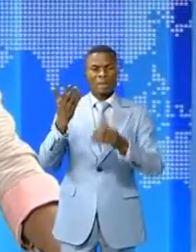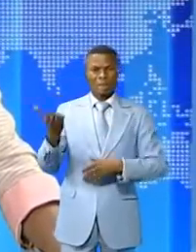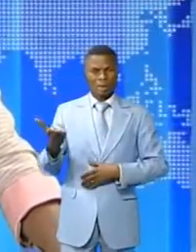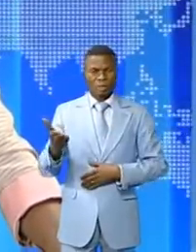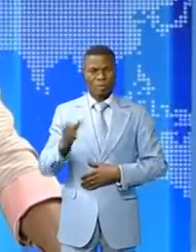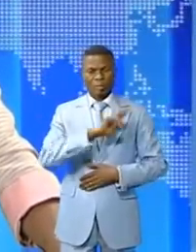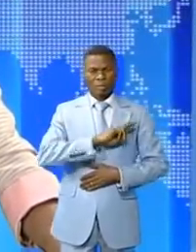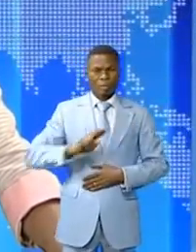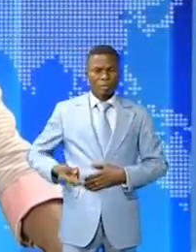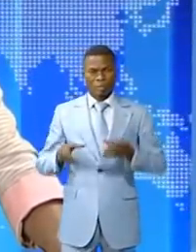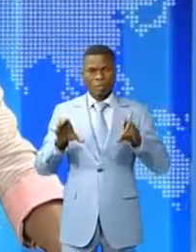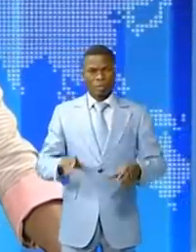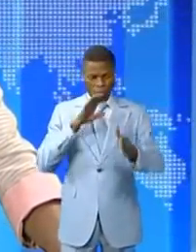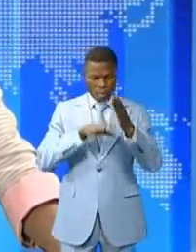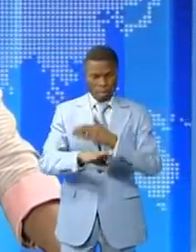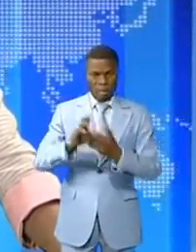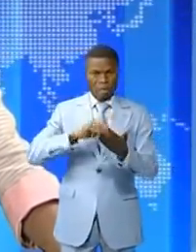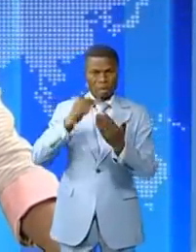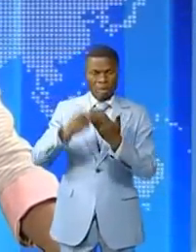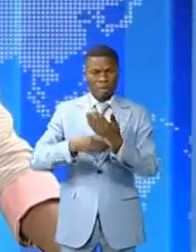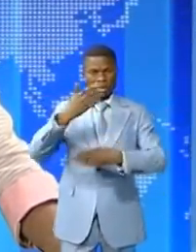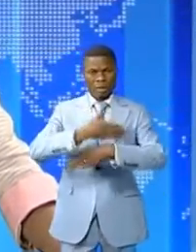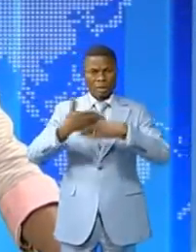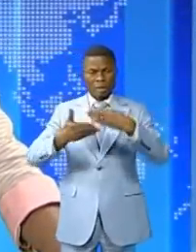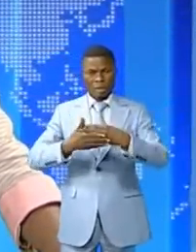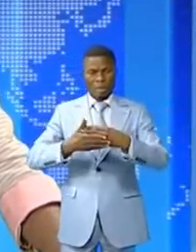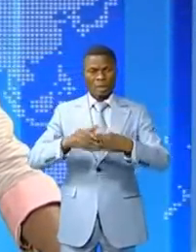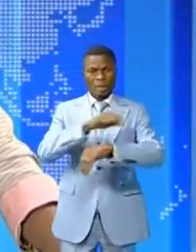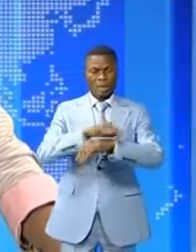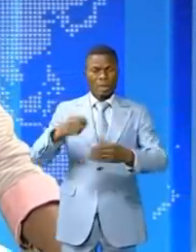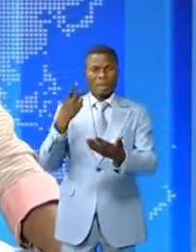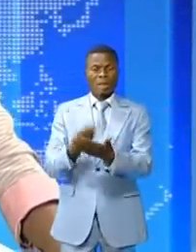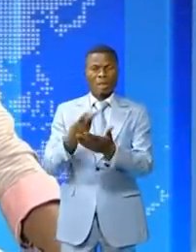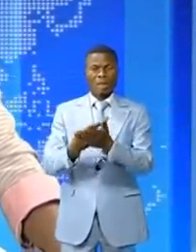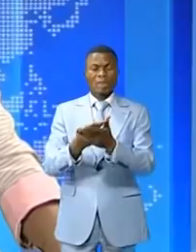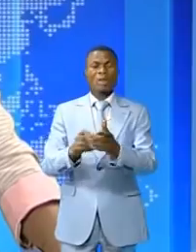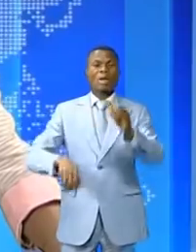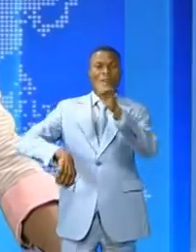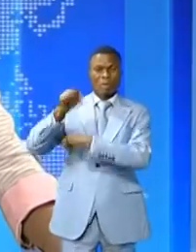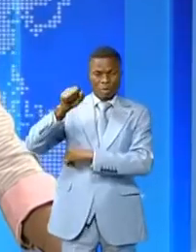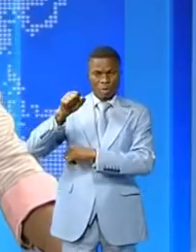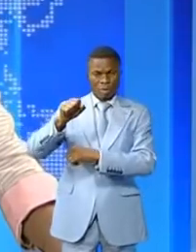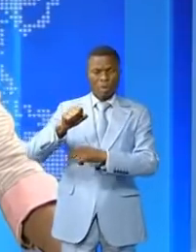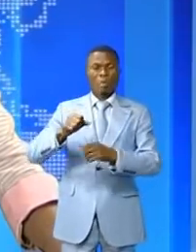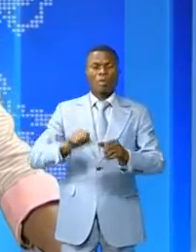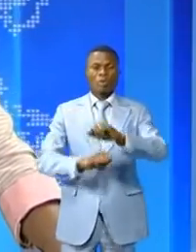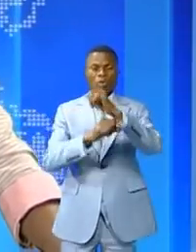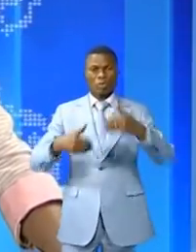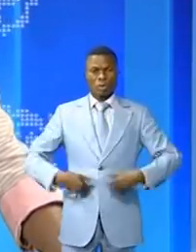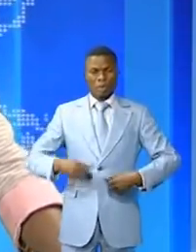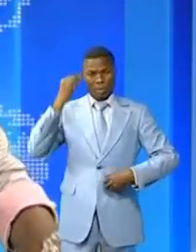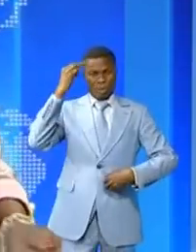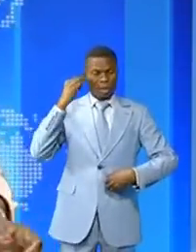La RDC s'inscrit dans la logique de construction des infrastructures sportives pour la promotion des jeunes. Le ministre